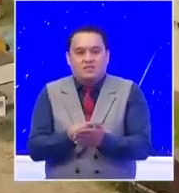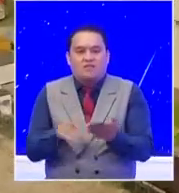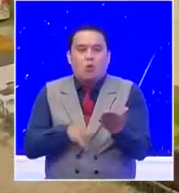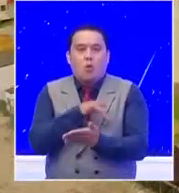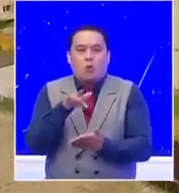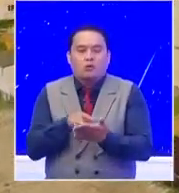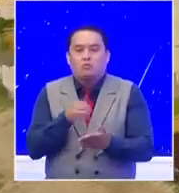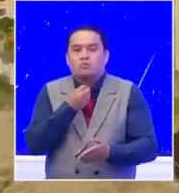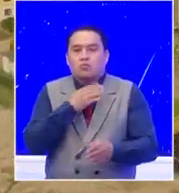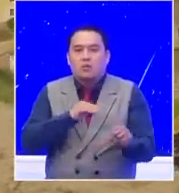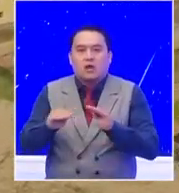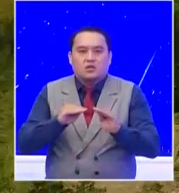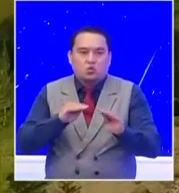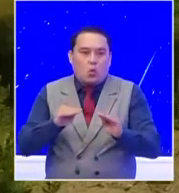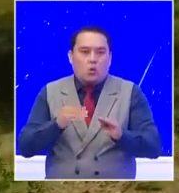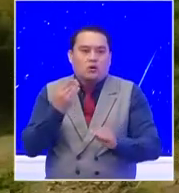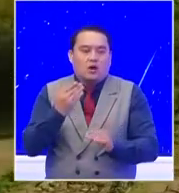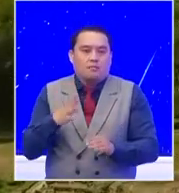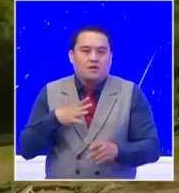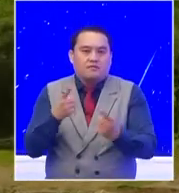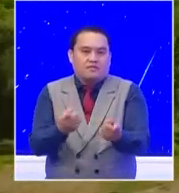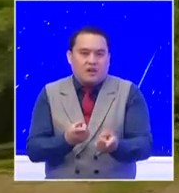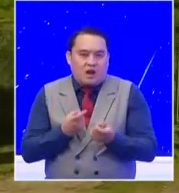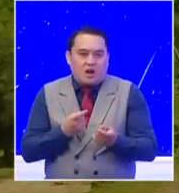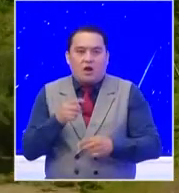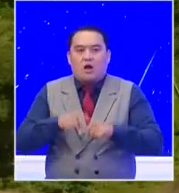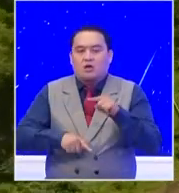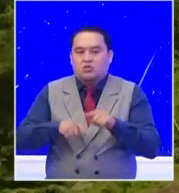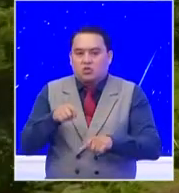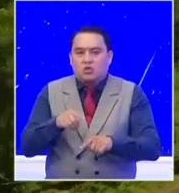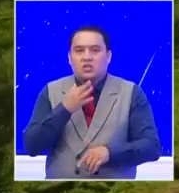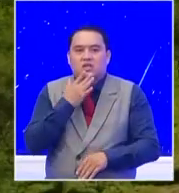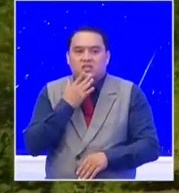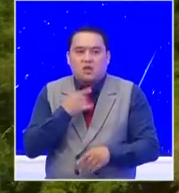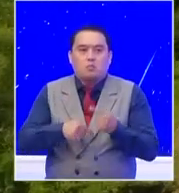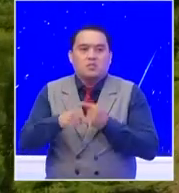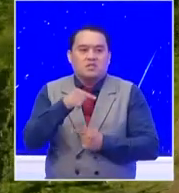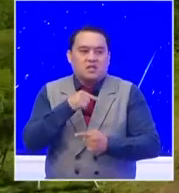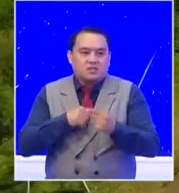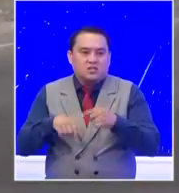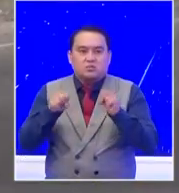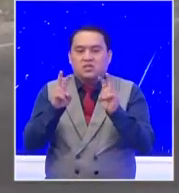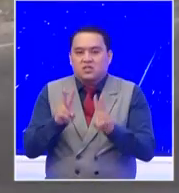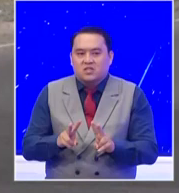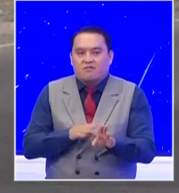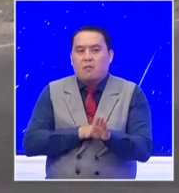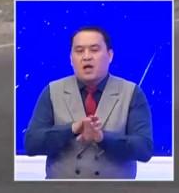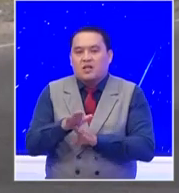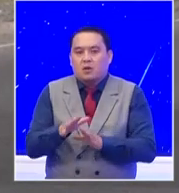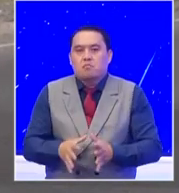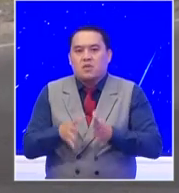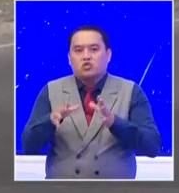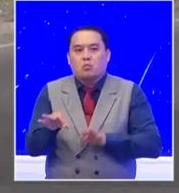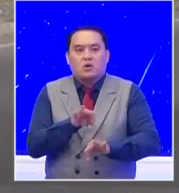города. Благоприятно созданная среда стала привлекательной как для отечественных, так и иностранных бизнесменов. Специально для реализации